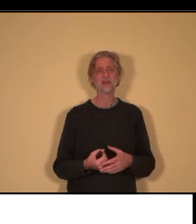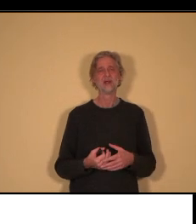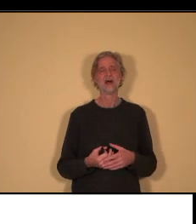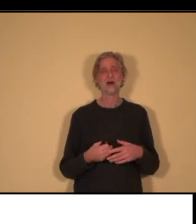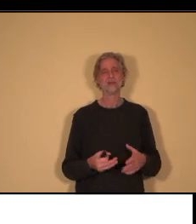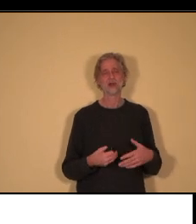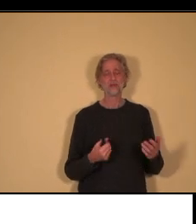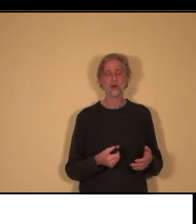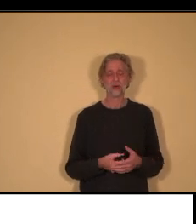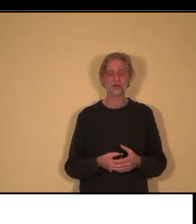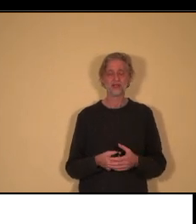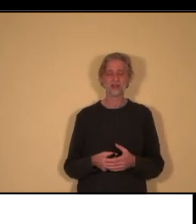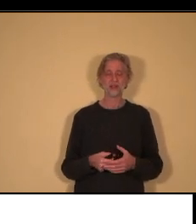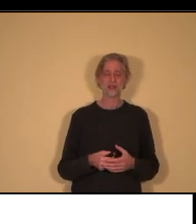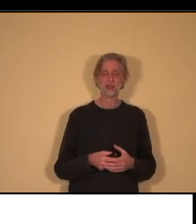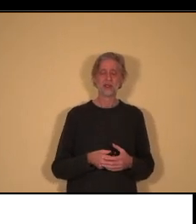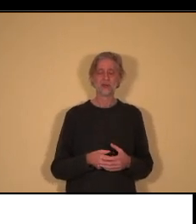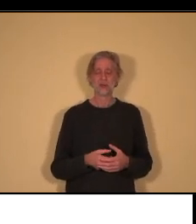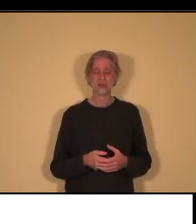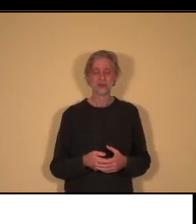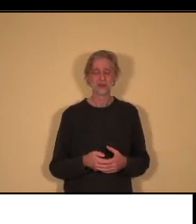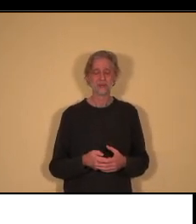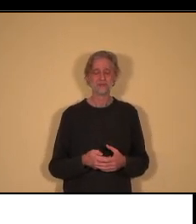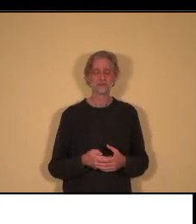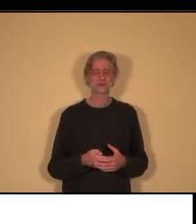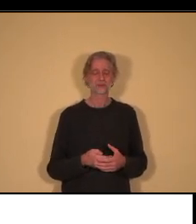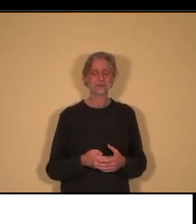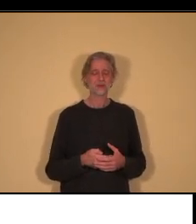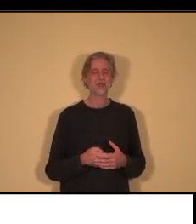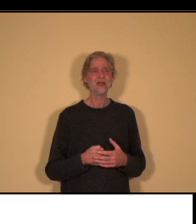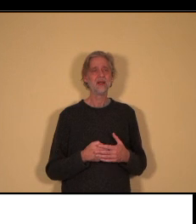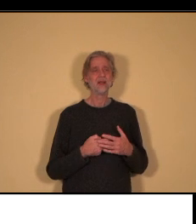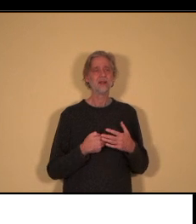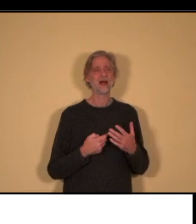Ceroxid auf einer Kupferoberfläche. Und